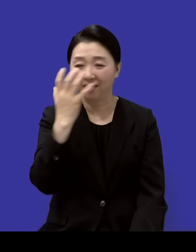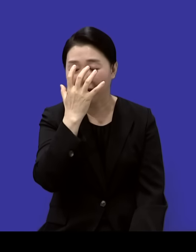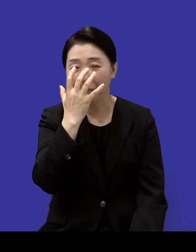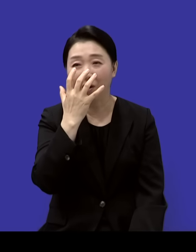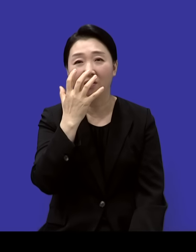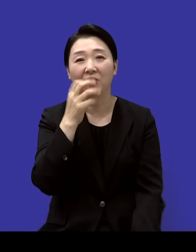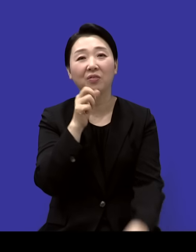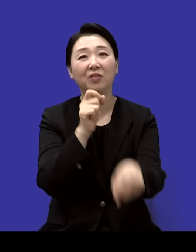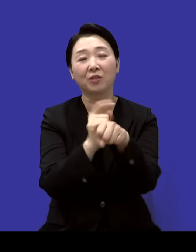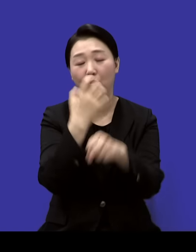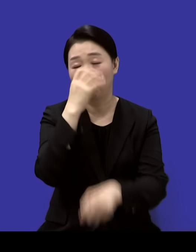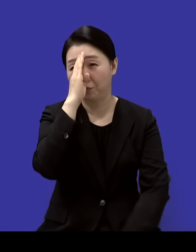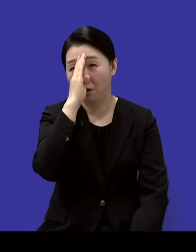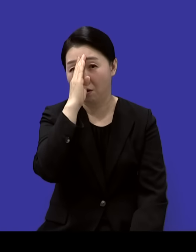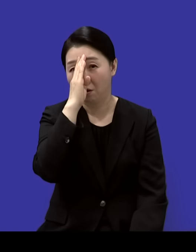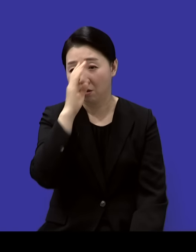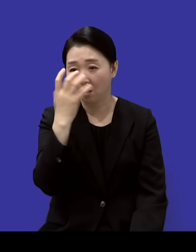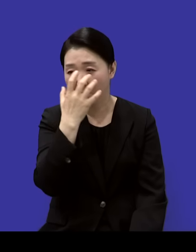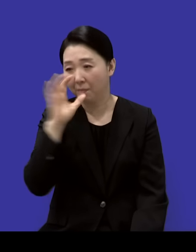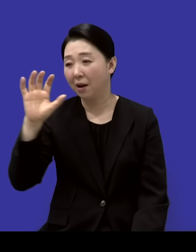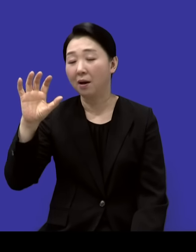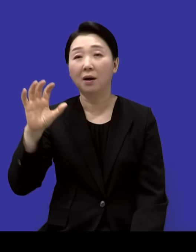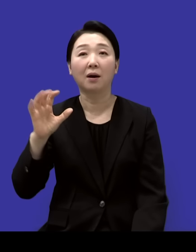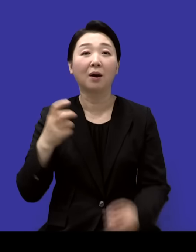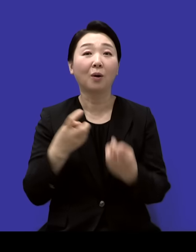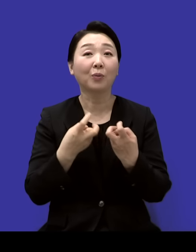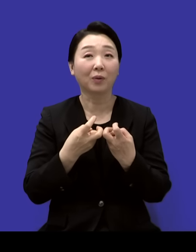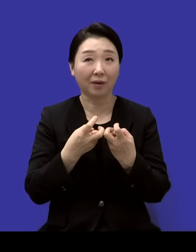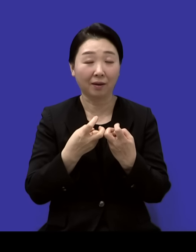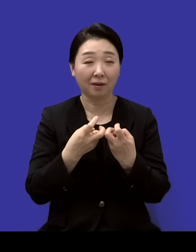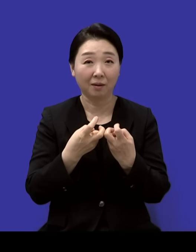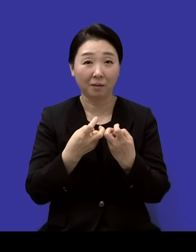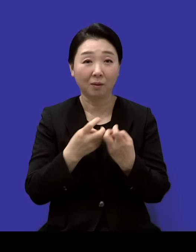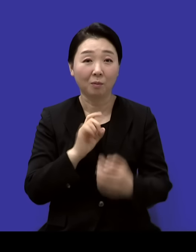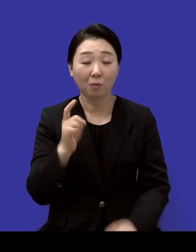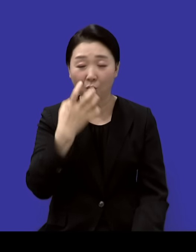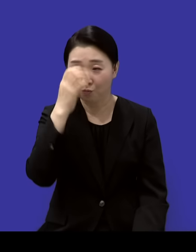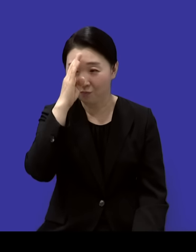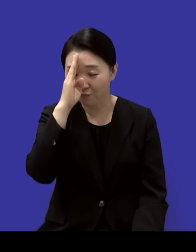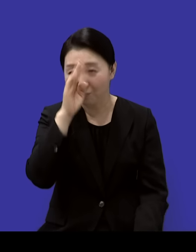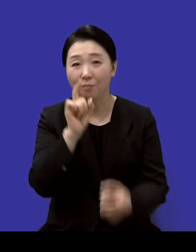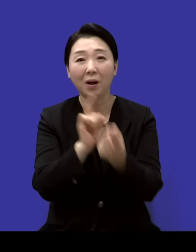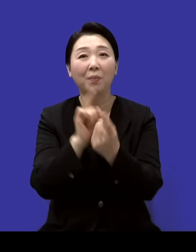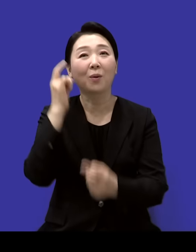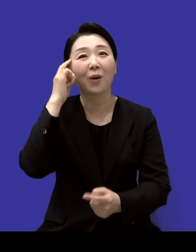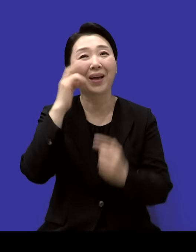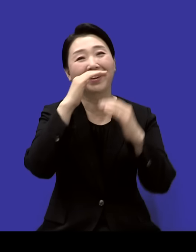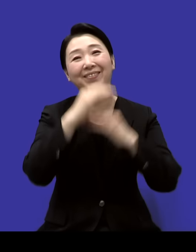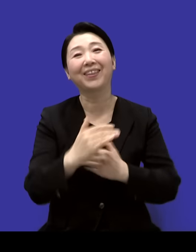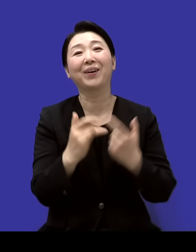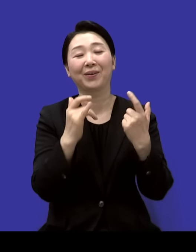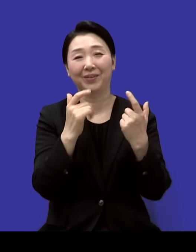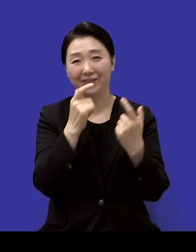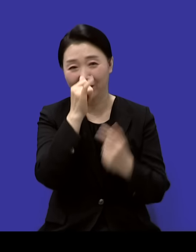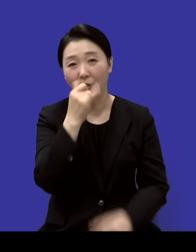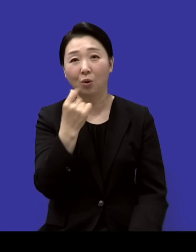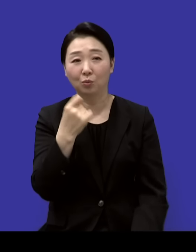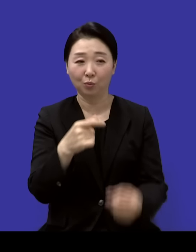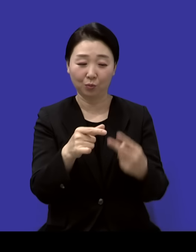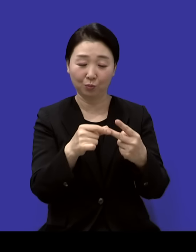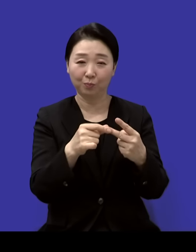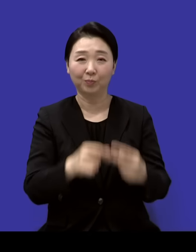우울증인데 예. 어떻게 그 가면을 벗게 됐고 예. 또 어떻게 그거 걸리게 됐는지 아무튼 이런 이야기를 다루고 있고요. 예. 두 번째에서는 우리가